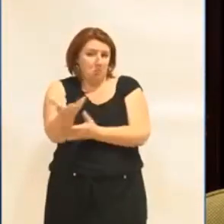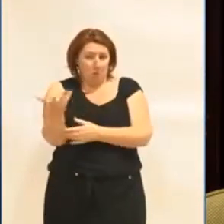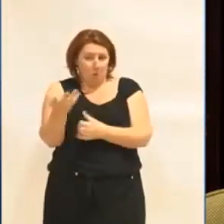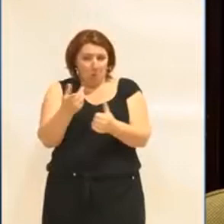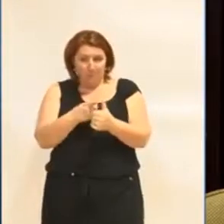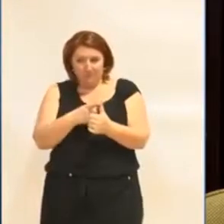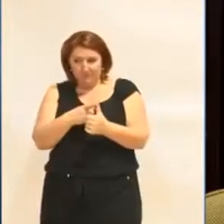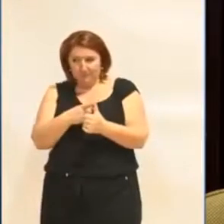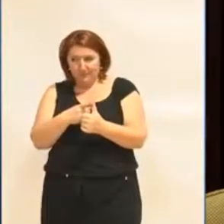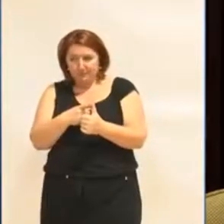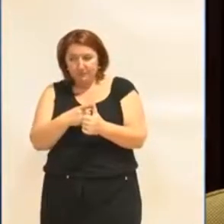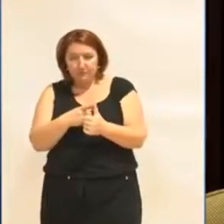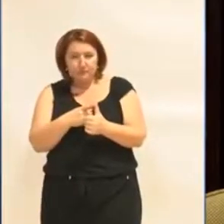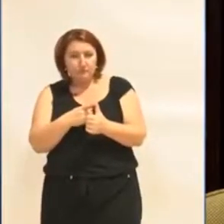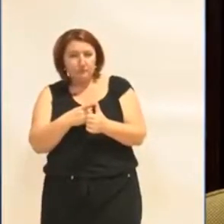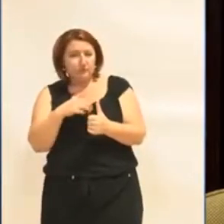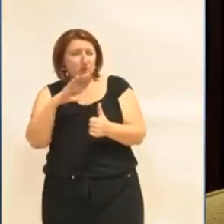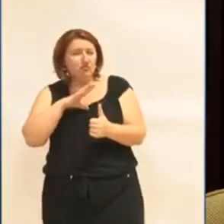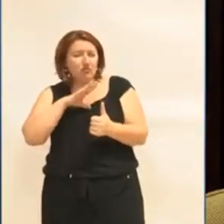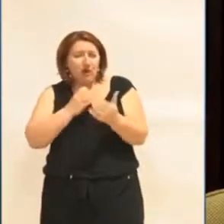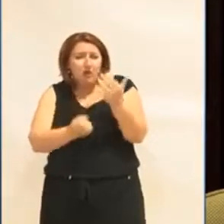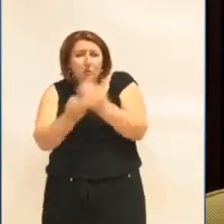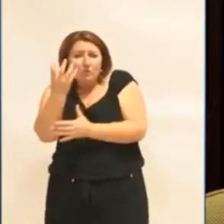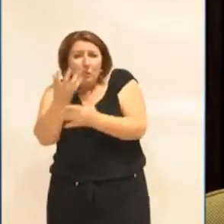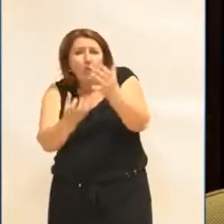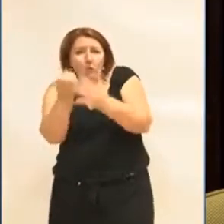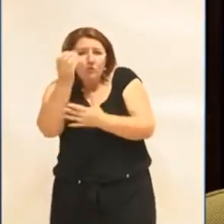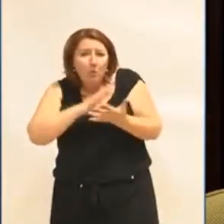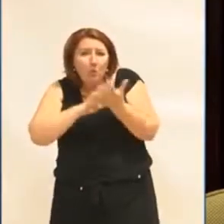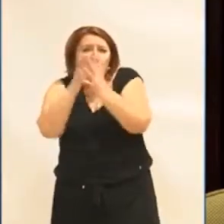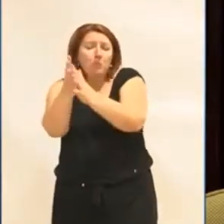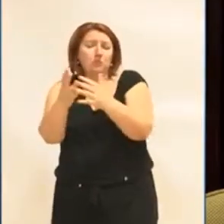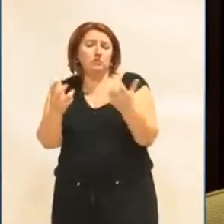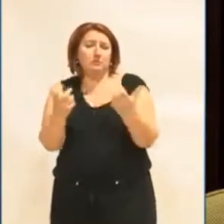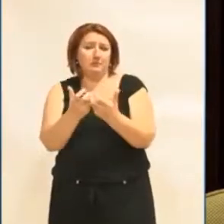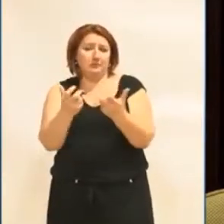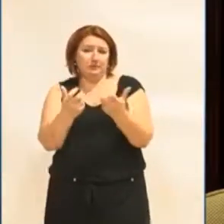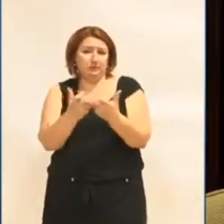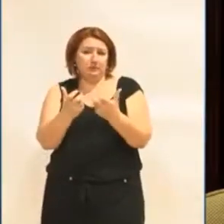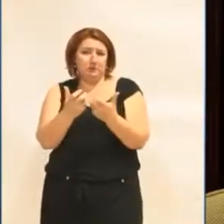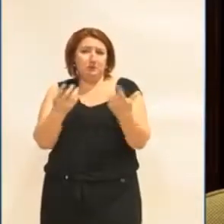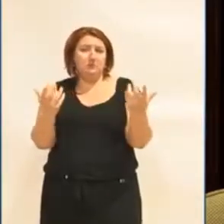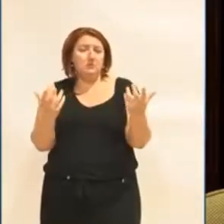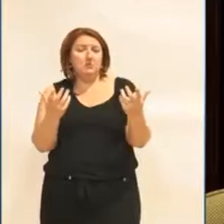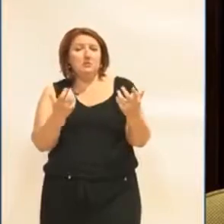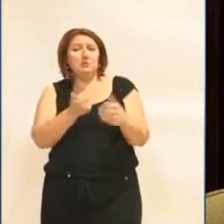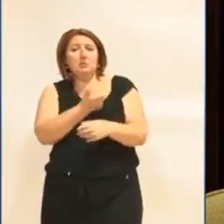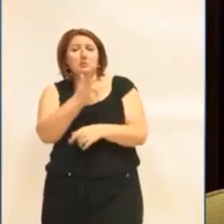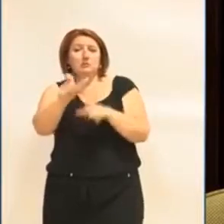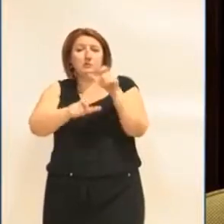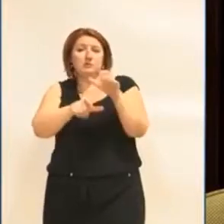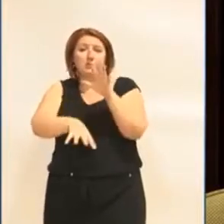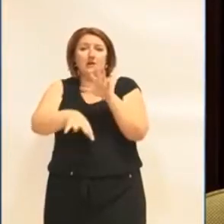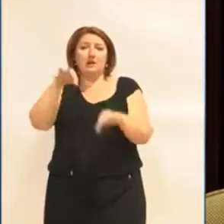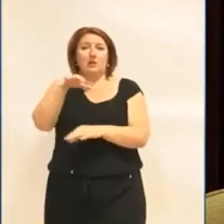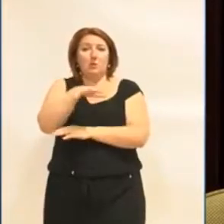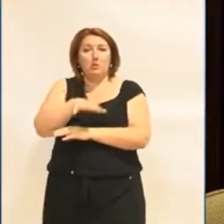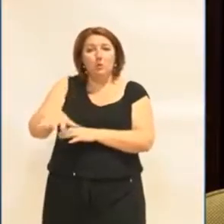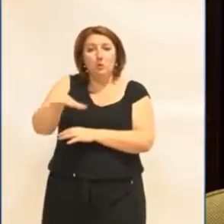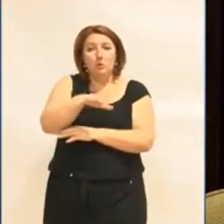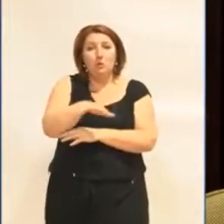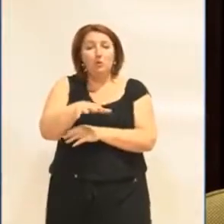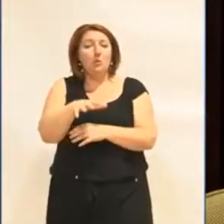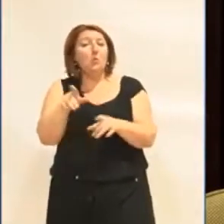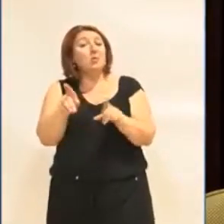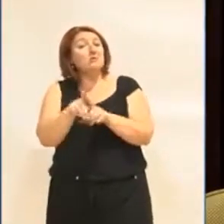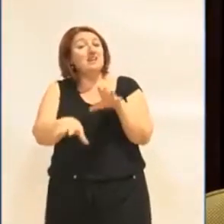Et des éléments qui bougent, qui font que il me semble qu'un certain nombre d'élus locaux, comme d'élus